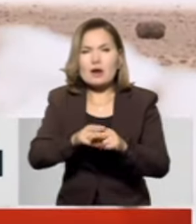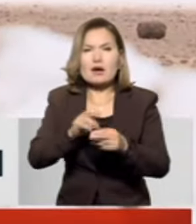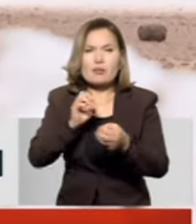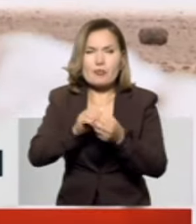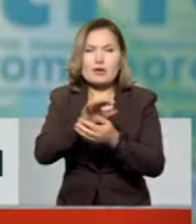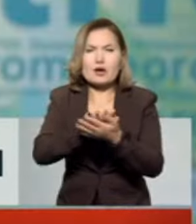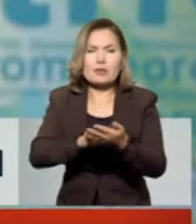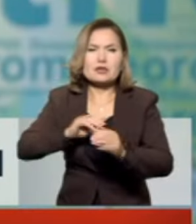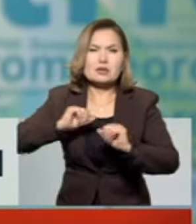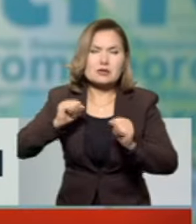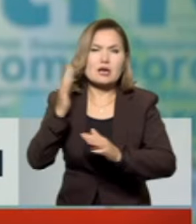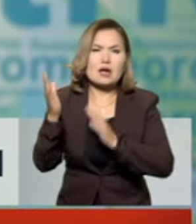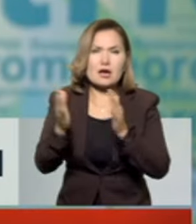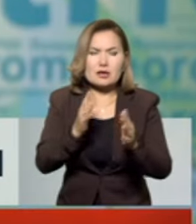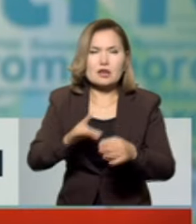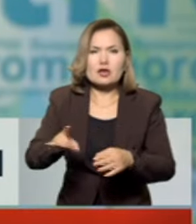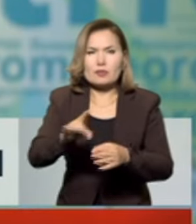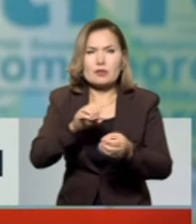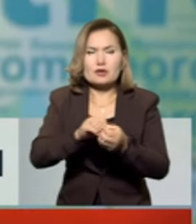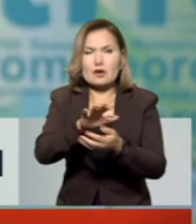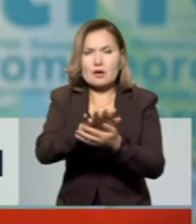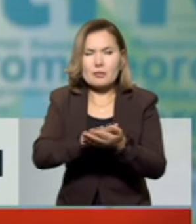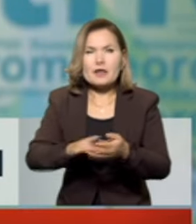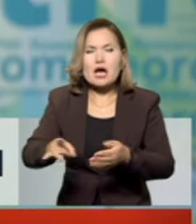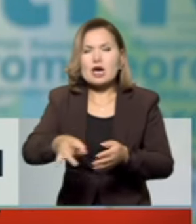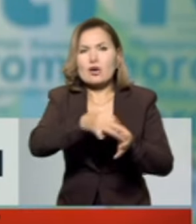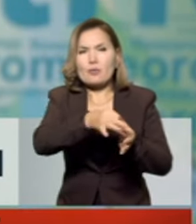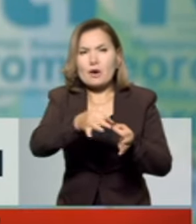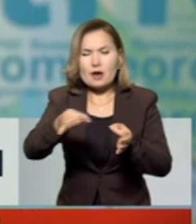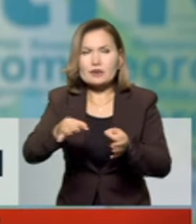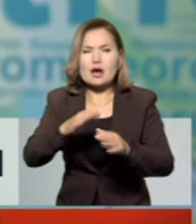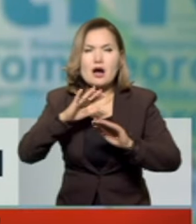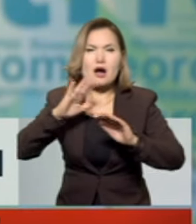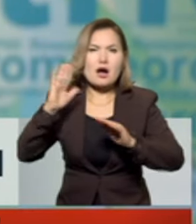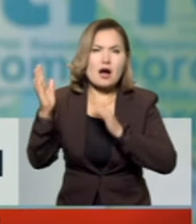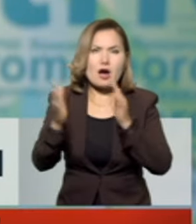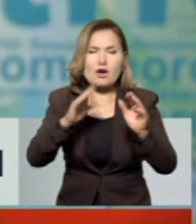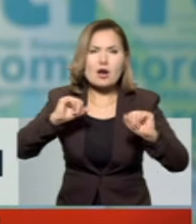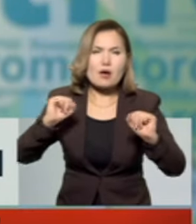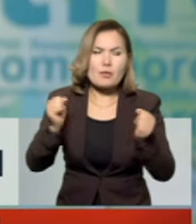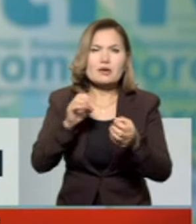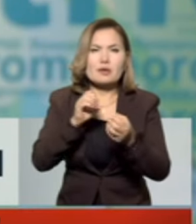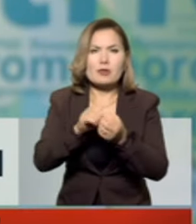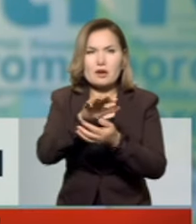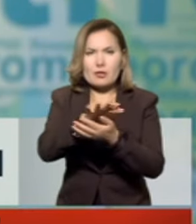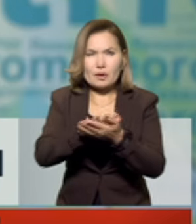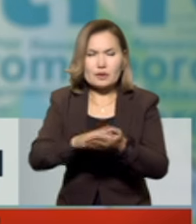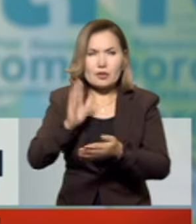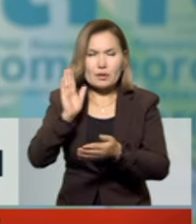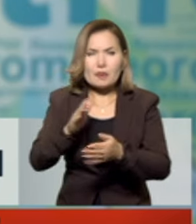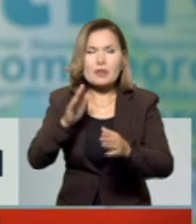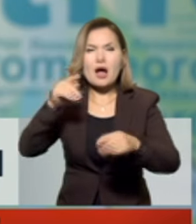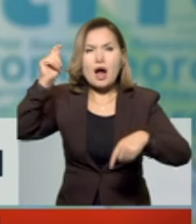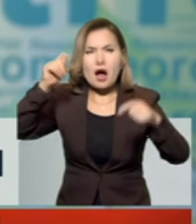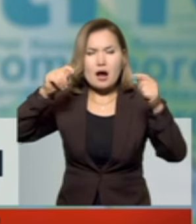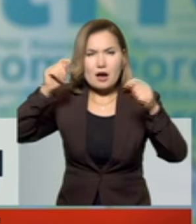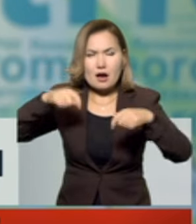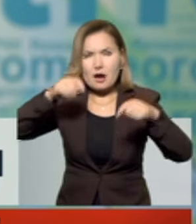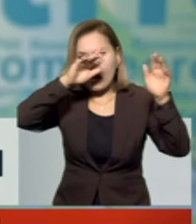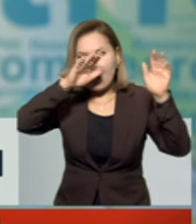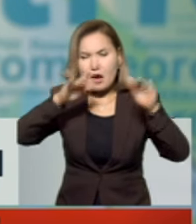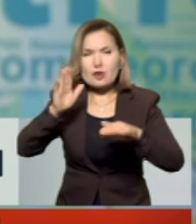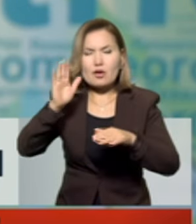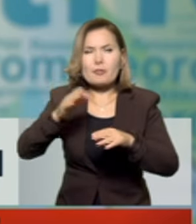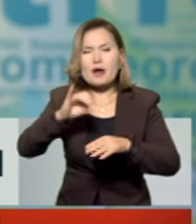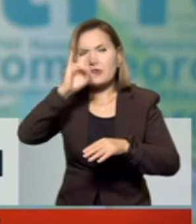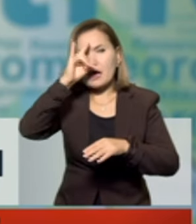оңалмайтынын болжап отыр. Республиканың барлық дерлік аумағында ауа райының тұрақсыз сипаты сақталады. Қар жауады. Қазақстанның